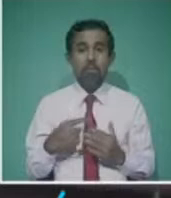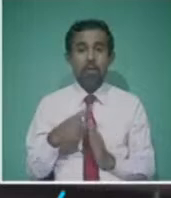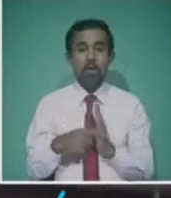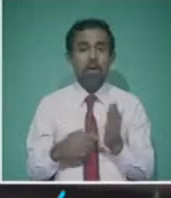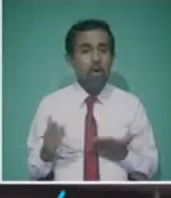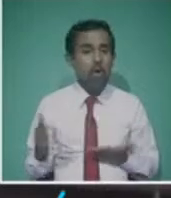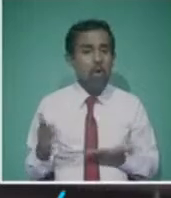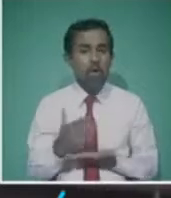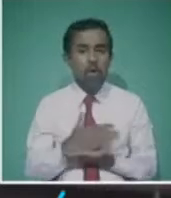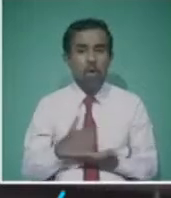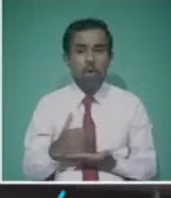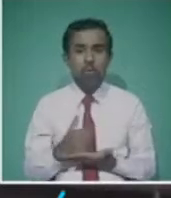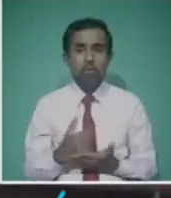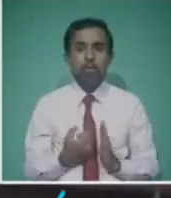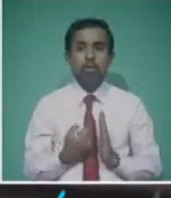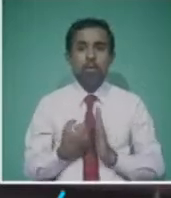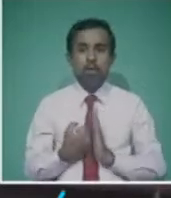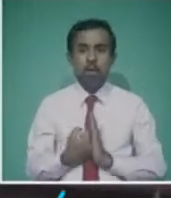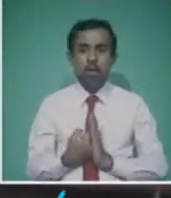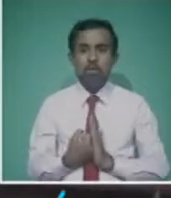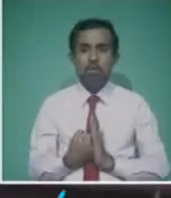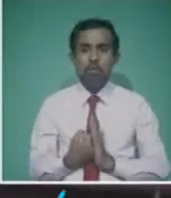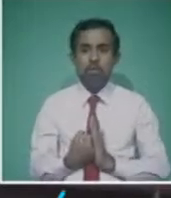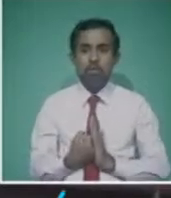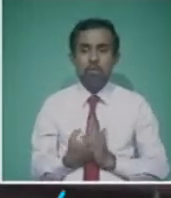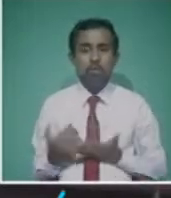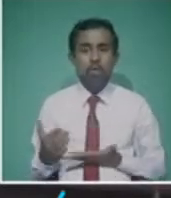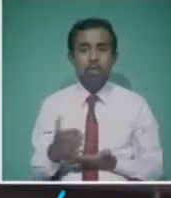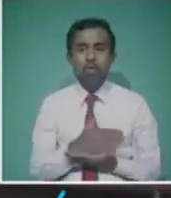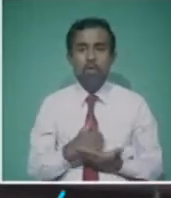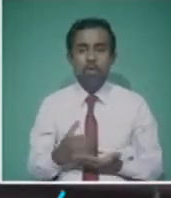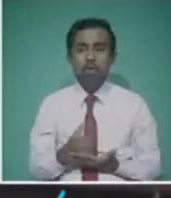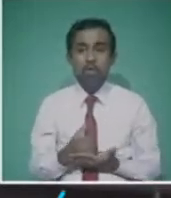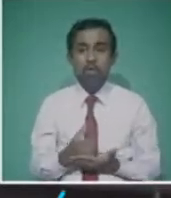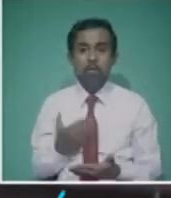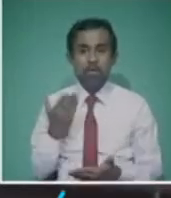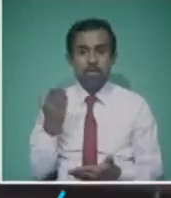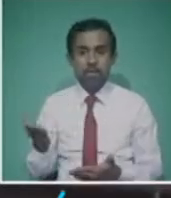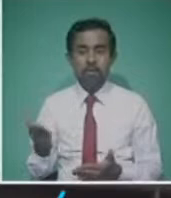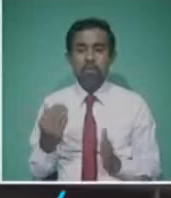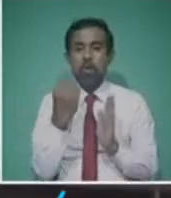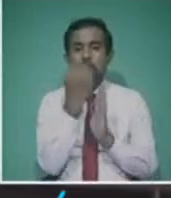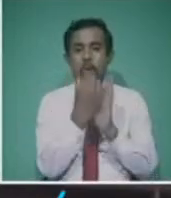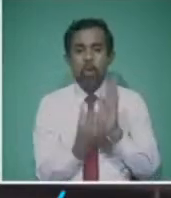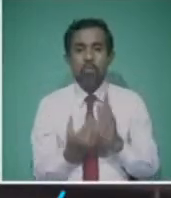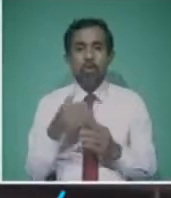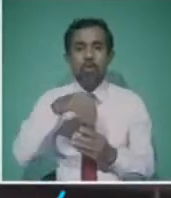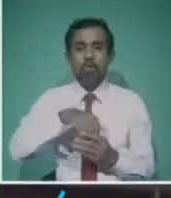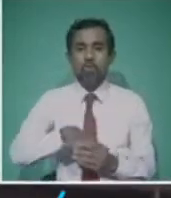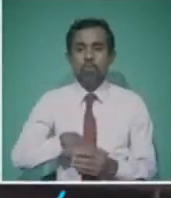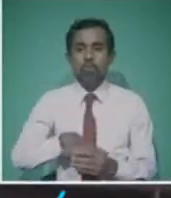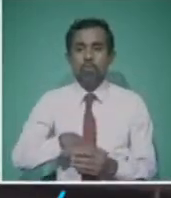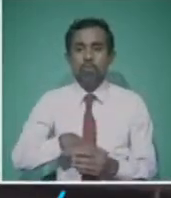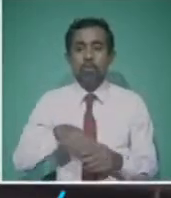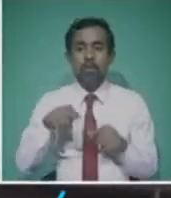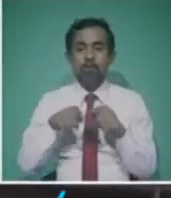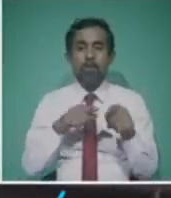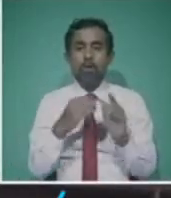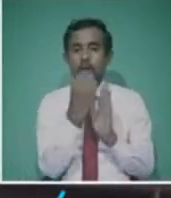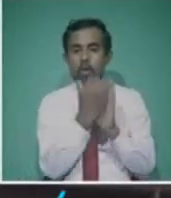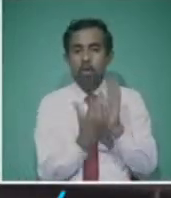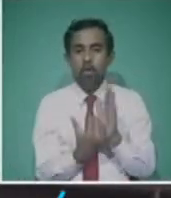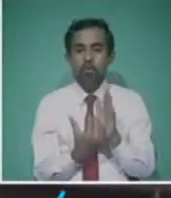ගැන තියෙන ගෞරවය ඒ සියල්ලම තියෙන්නේ මේ විවස්ථාවේ එවැනි